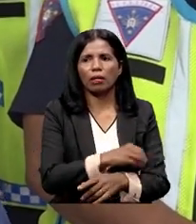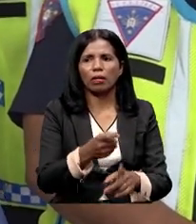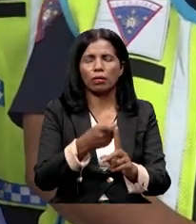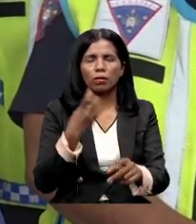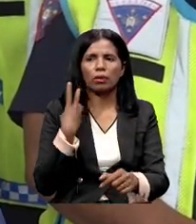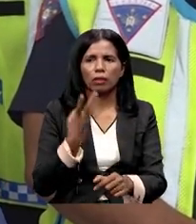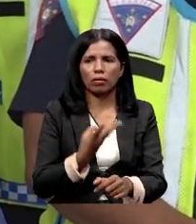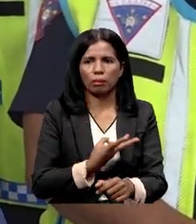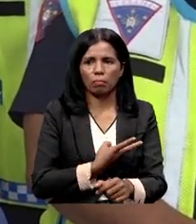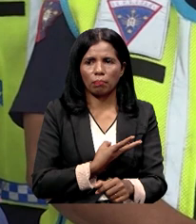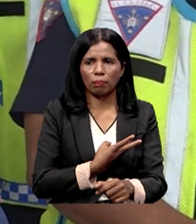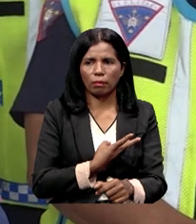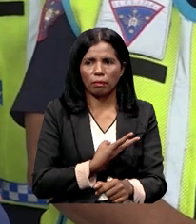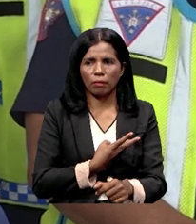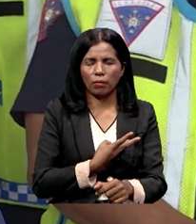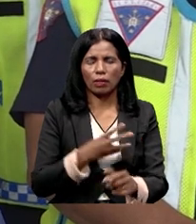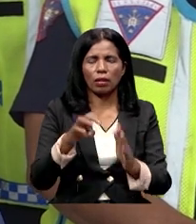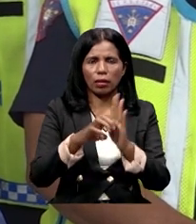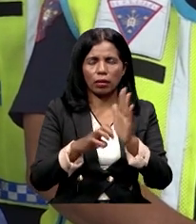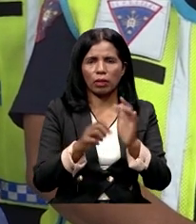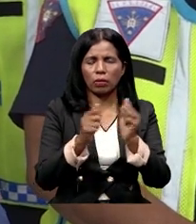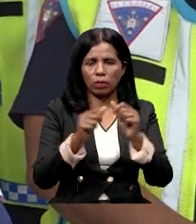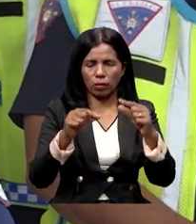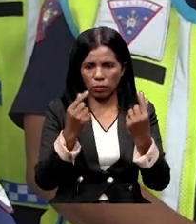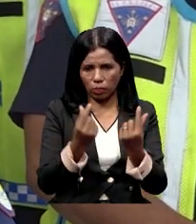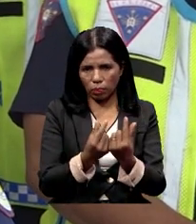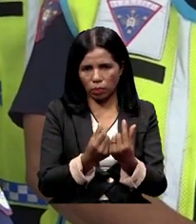taninia sosialis kita estado ho equipa ho sira